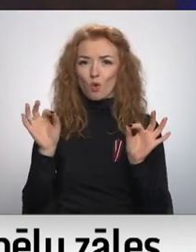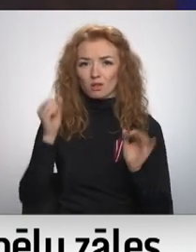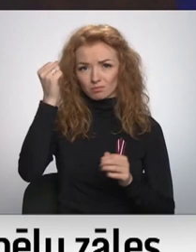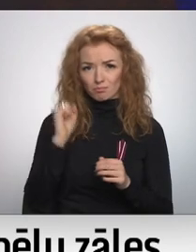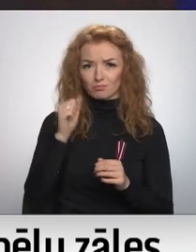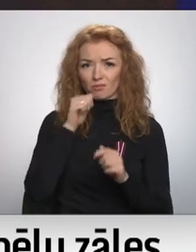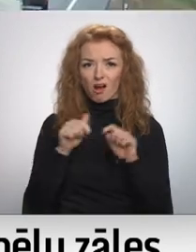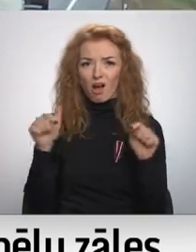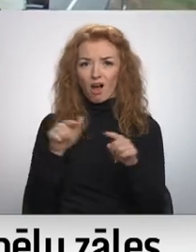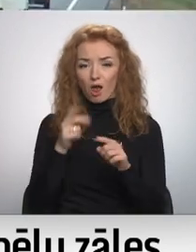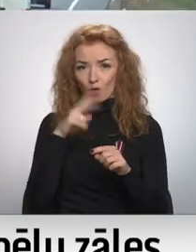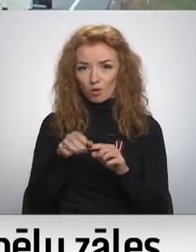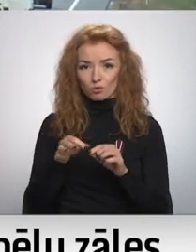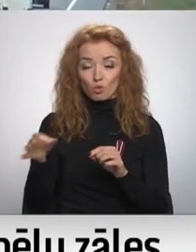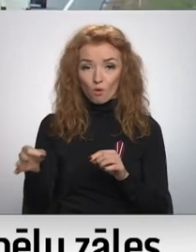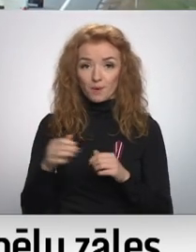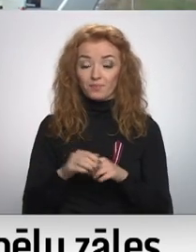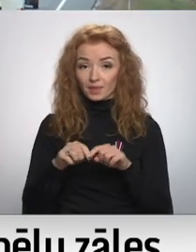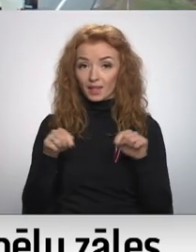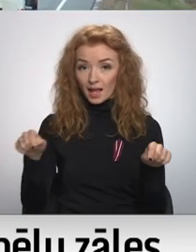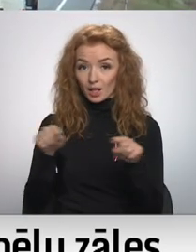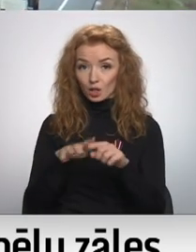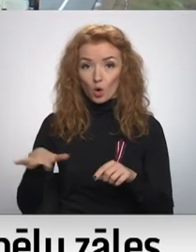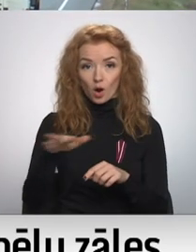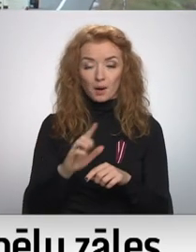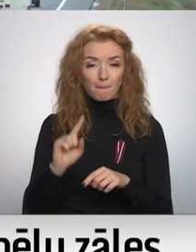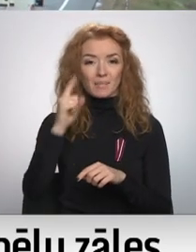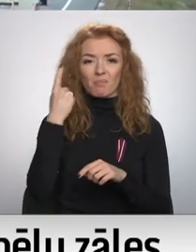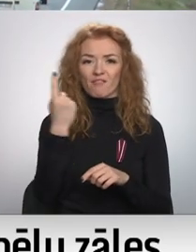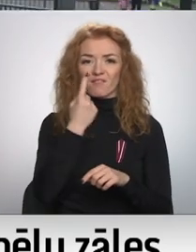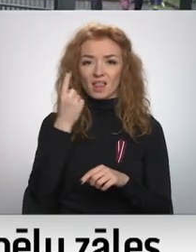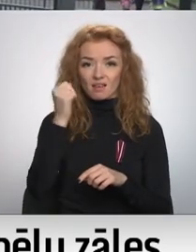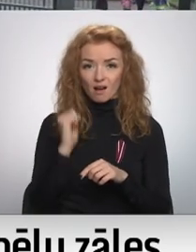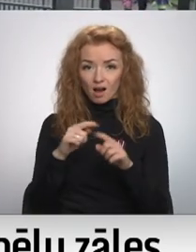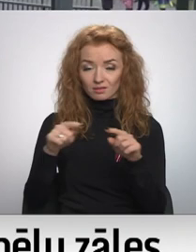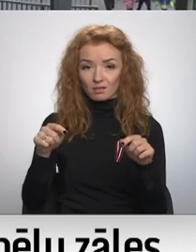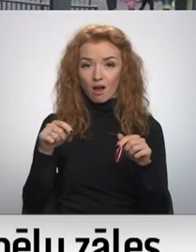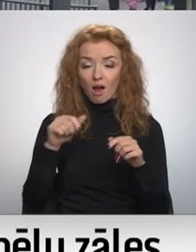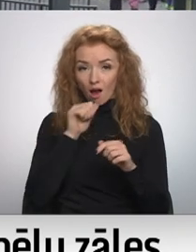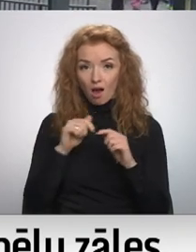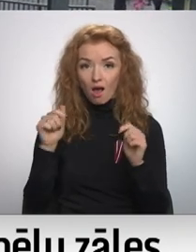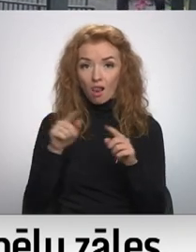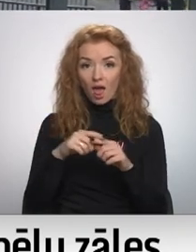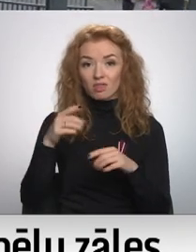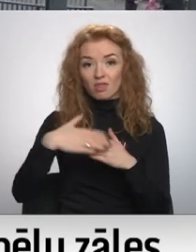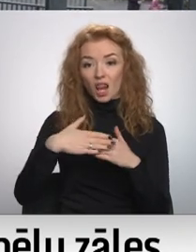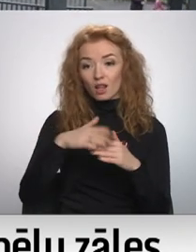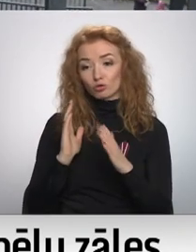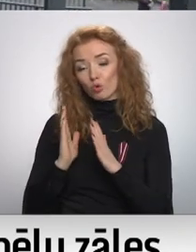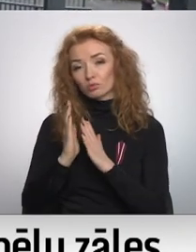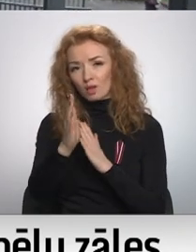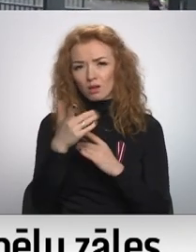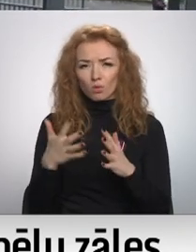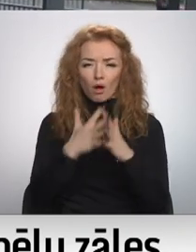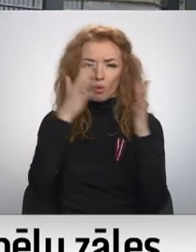zāles. Ādažu novada teritorijā pirmā un vienīgā azartspēļu zāle Tallinas šosejas malā izveidota jau pirms daudziem